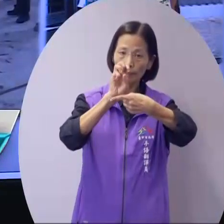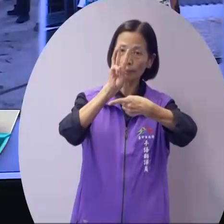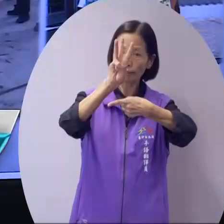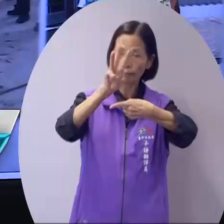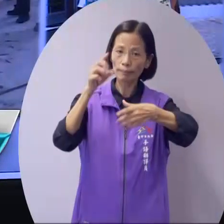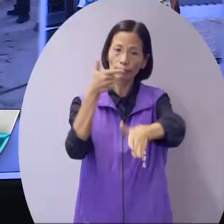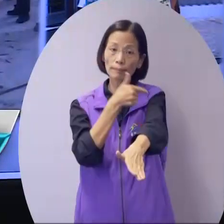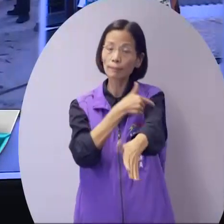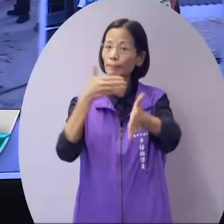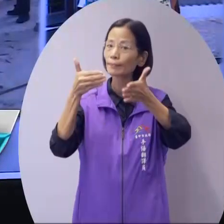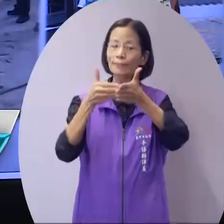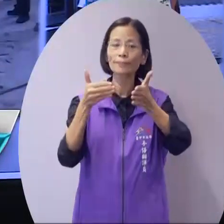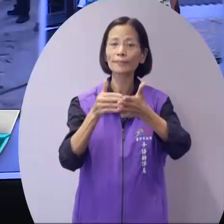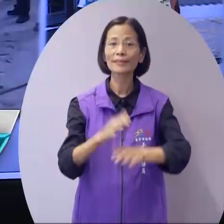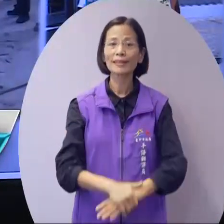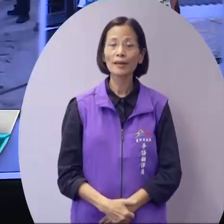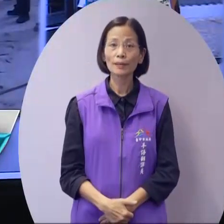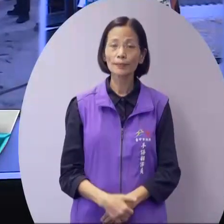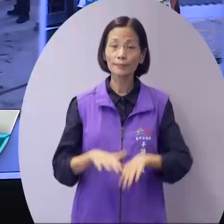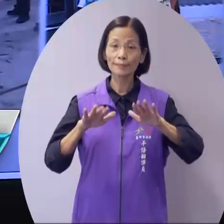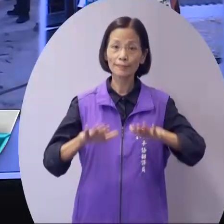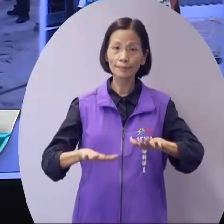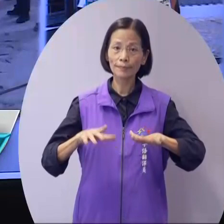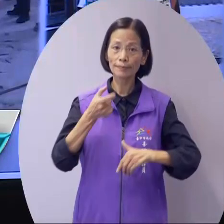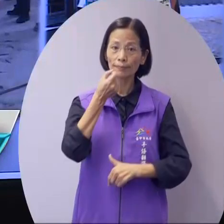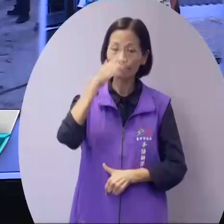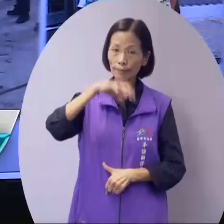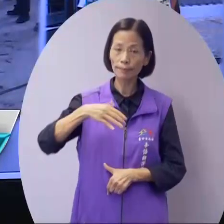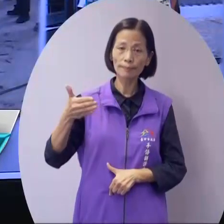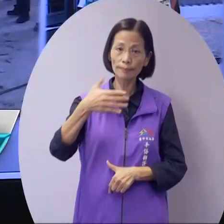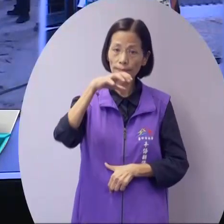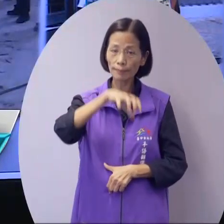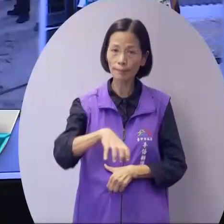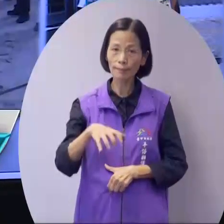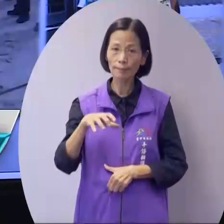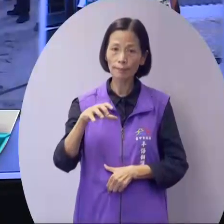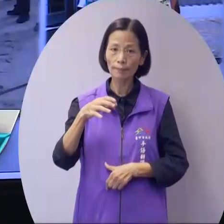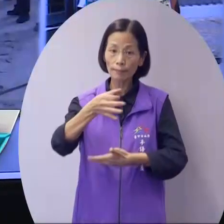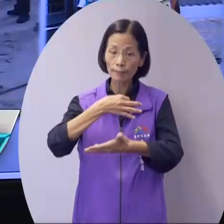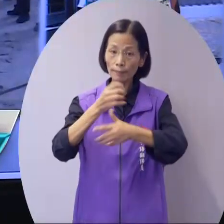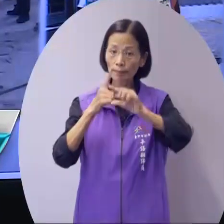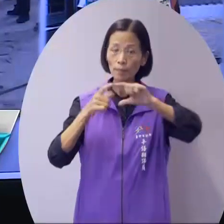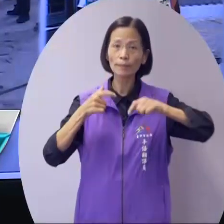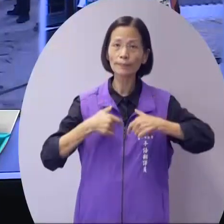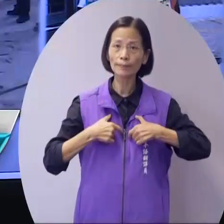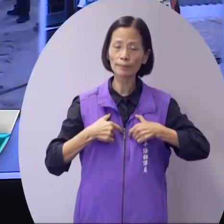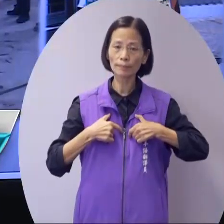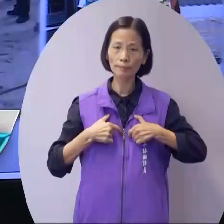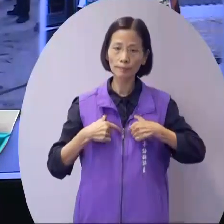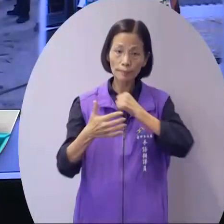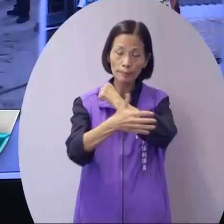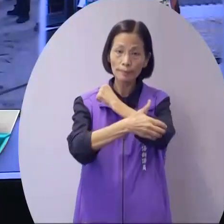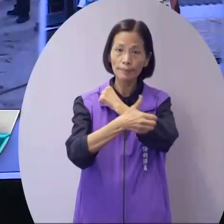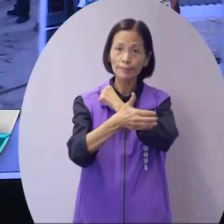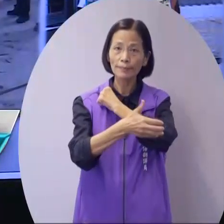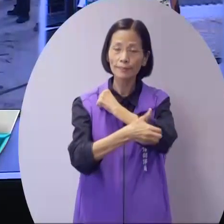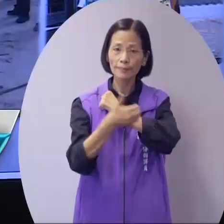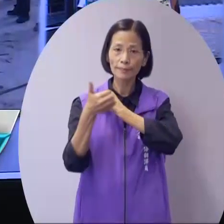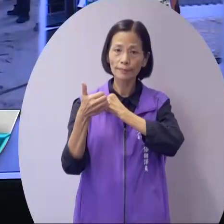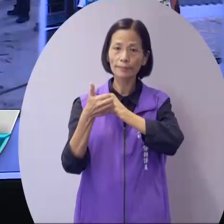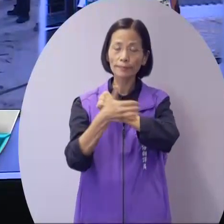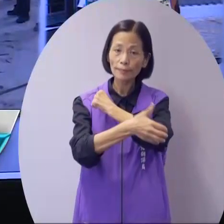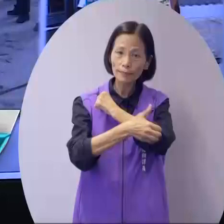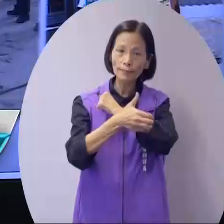93%。那目前呢，无期移港以后，指挥中心呢进行第一线工作人员的集体